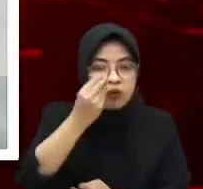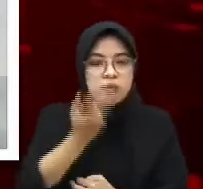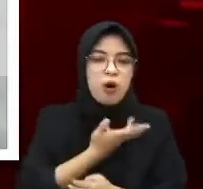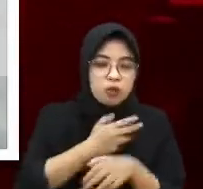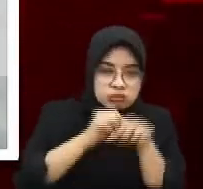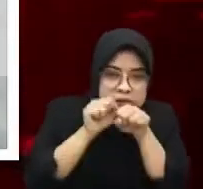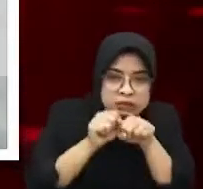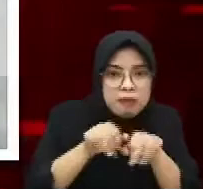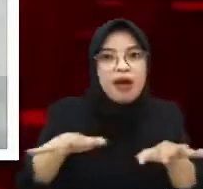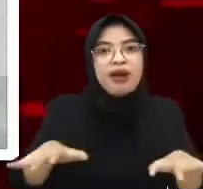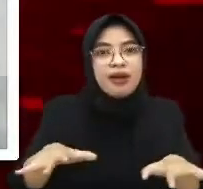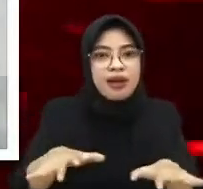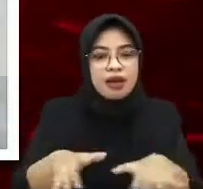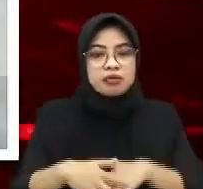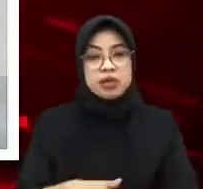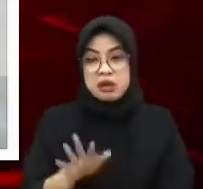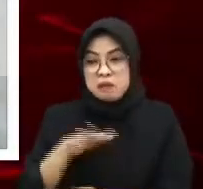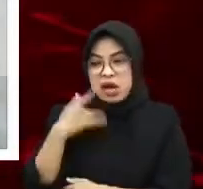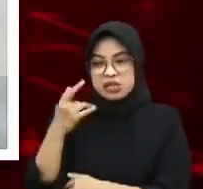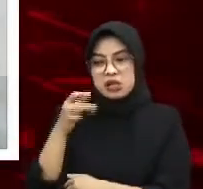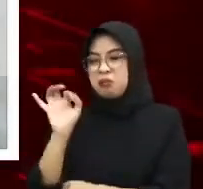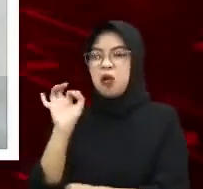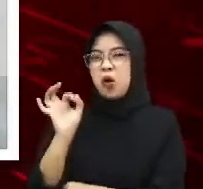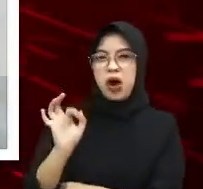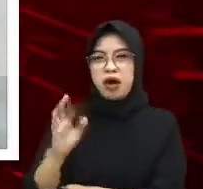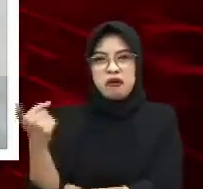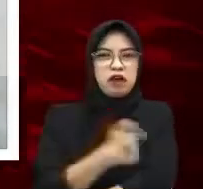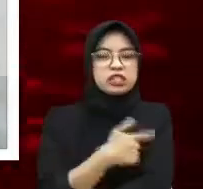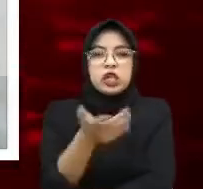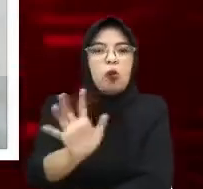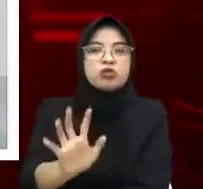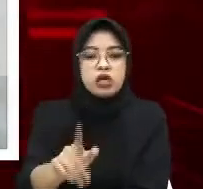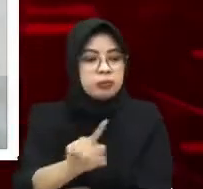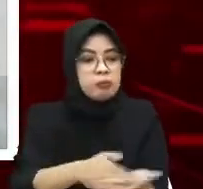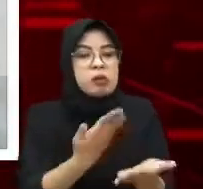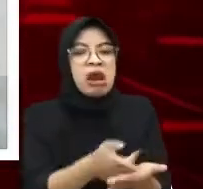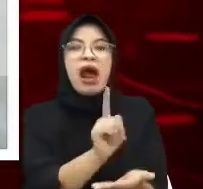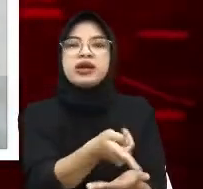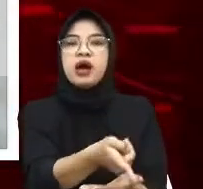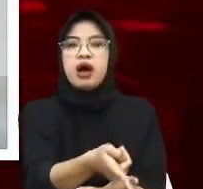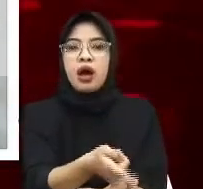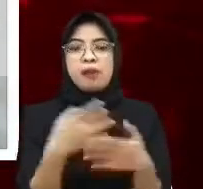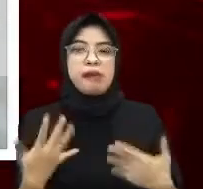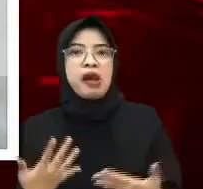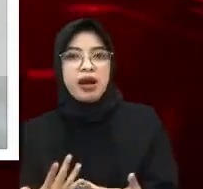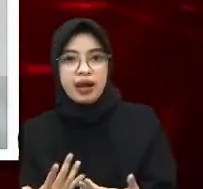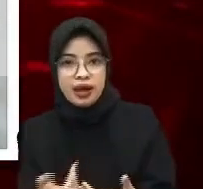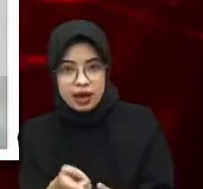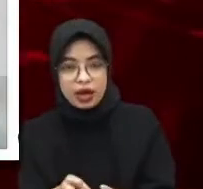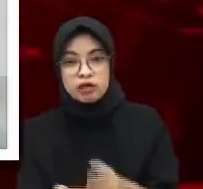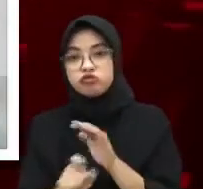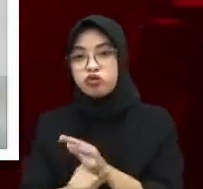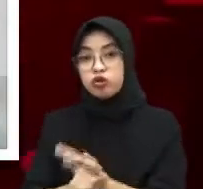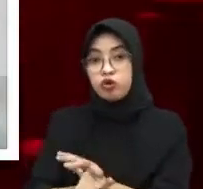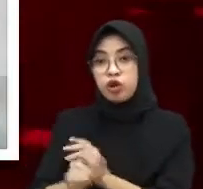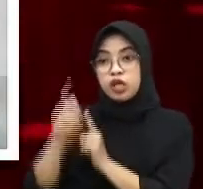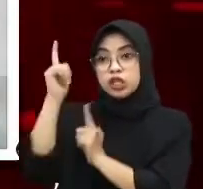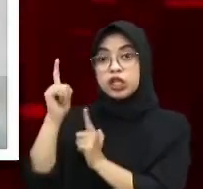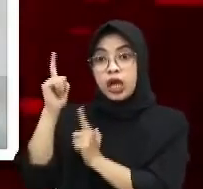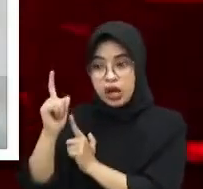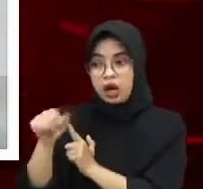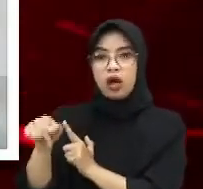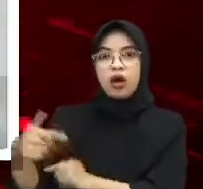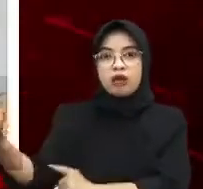menyebarkan. Ada yang merasa bahwa, wah saya nggak mau divaksin nih, ada yang meninggal gara-gara divaksin nih gitu. Ini contohnya ada seorang tentara pula